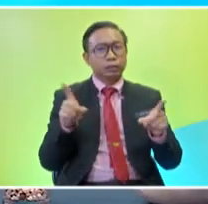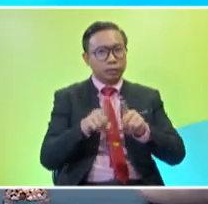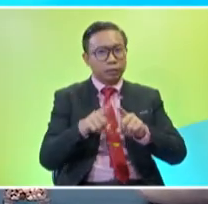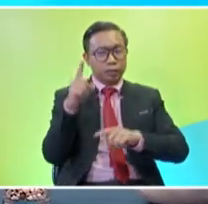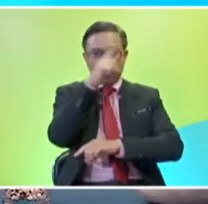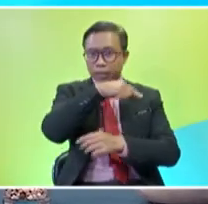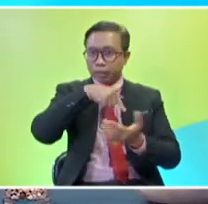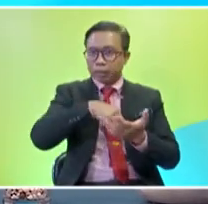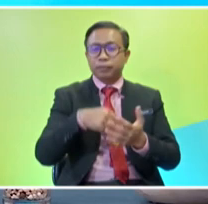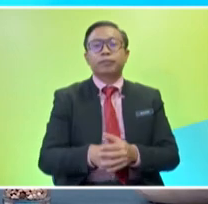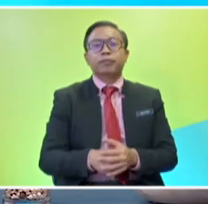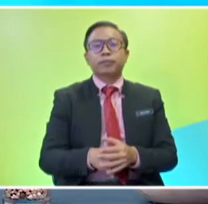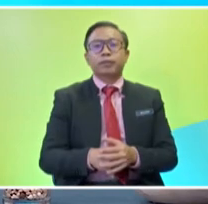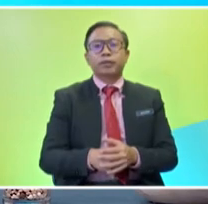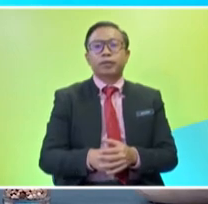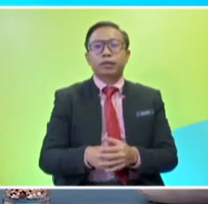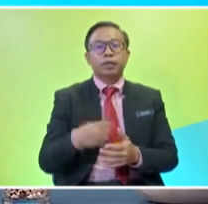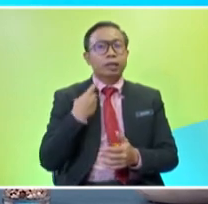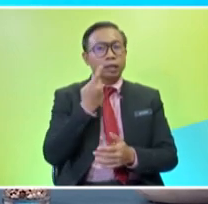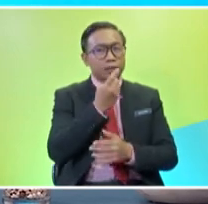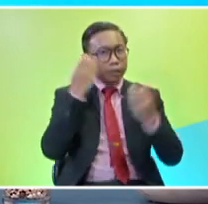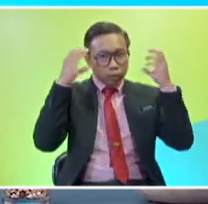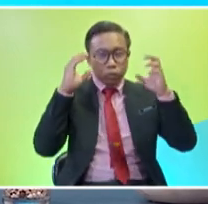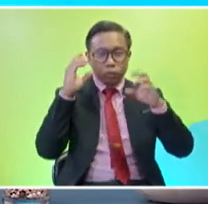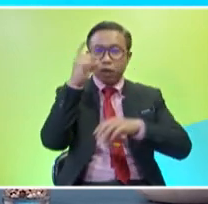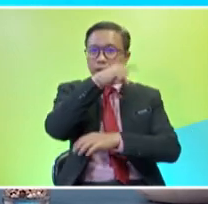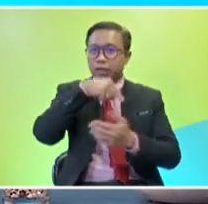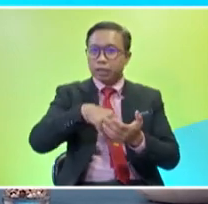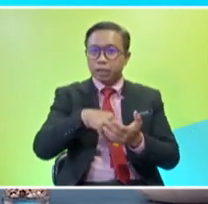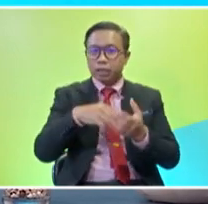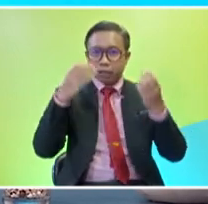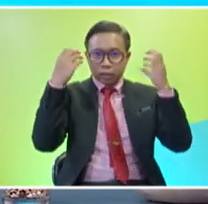hari ini Baiklah hari ini ialah